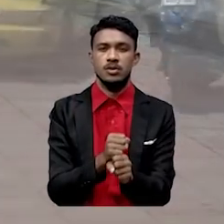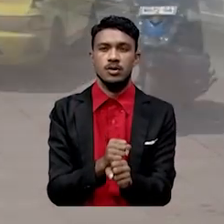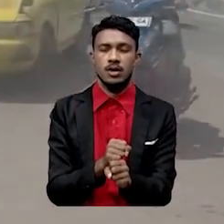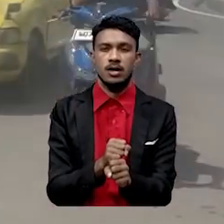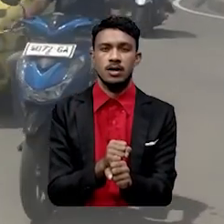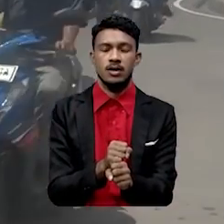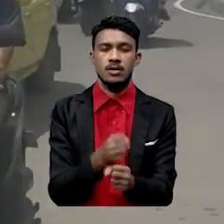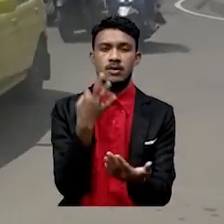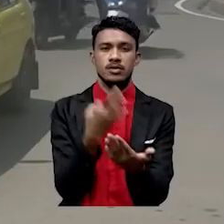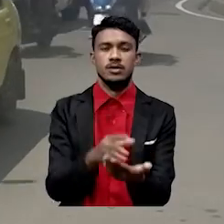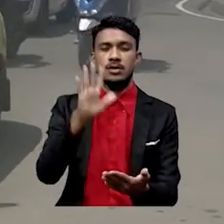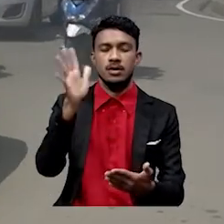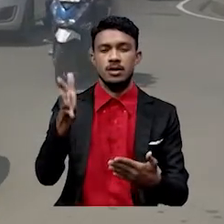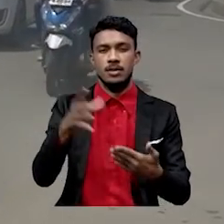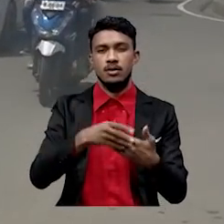ni halo.